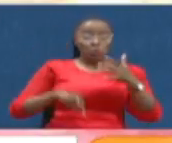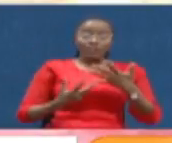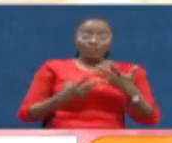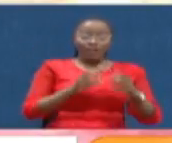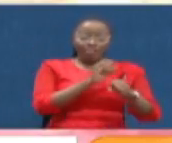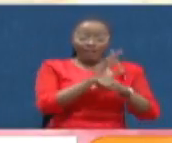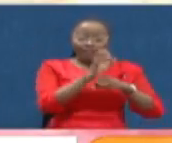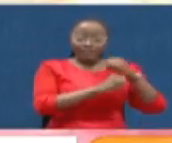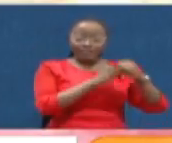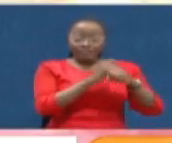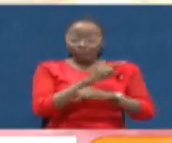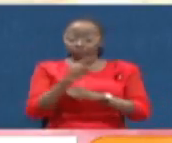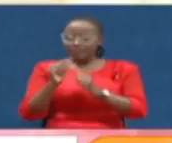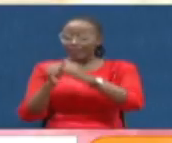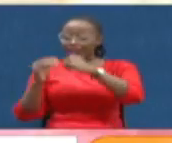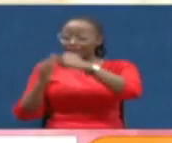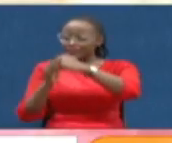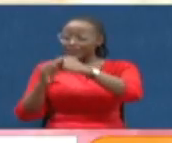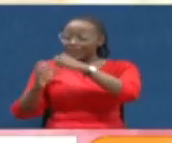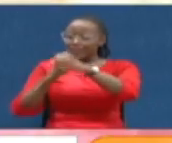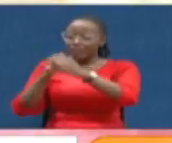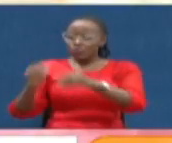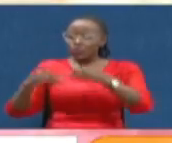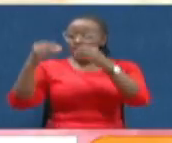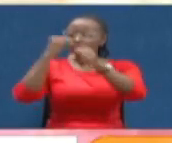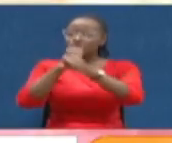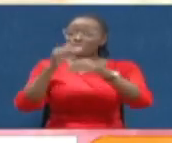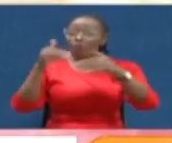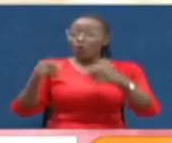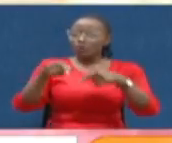miaka 13 hadi 19 utampa kazi